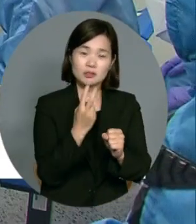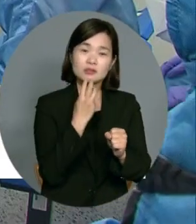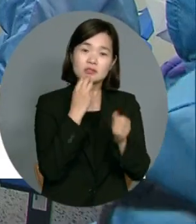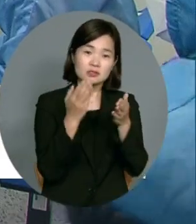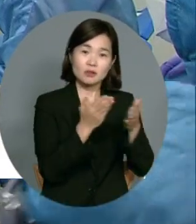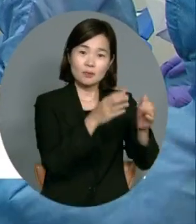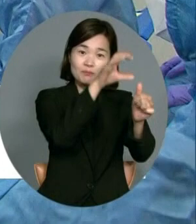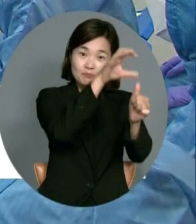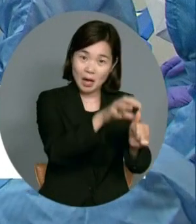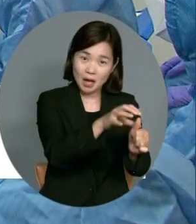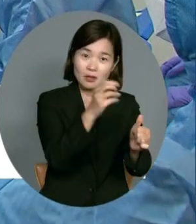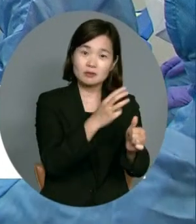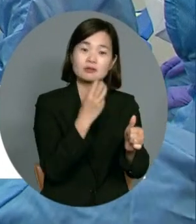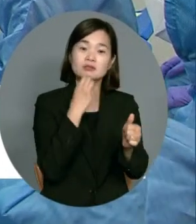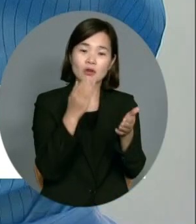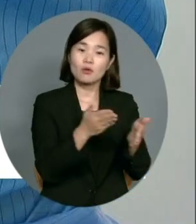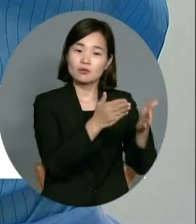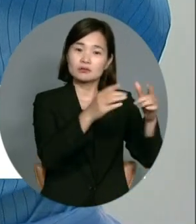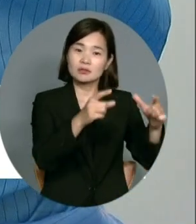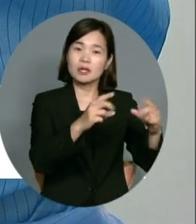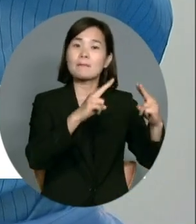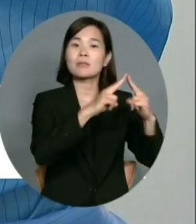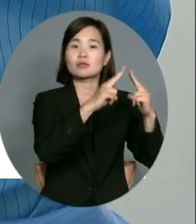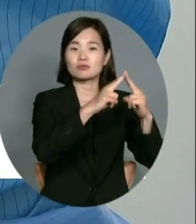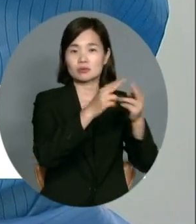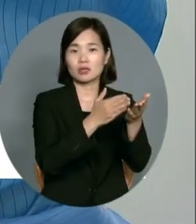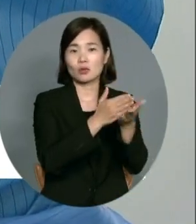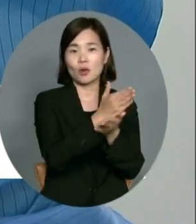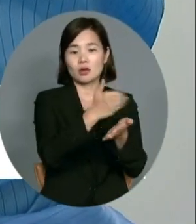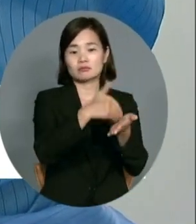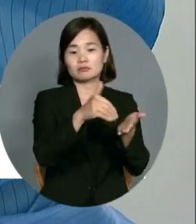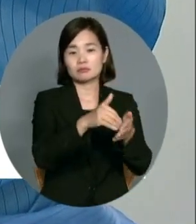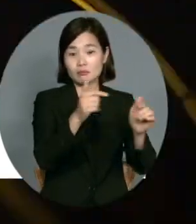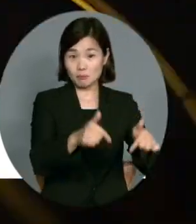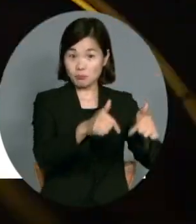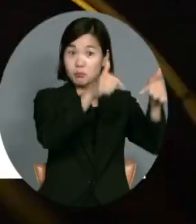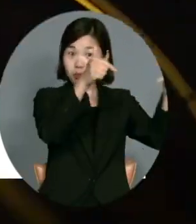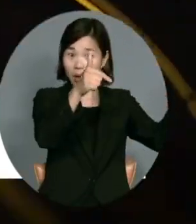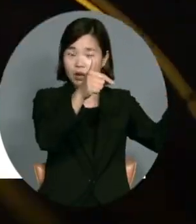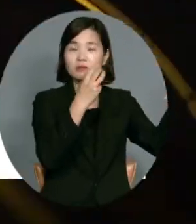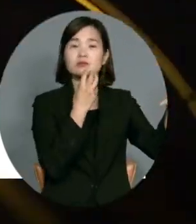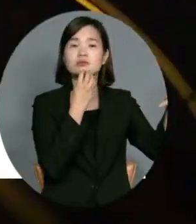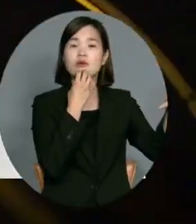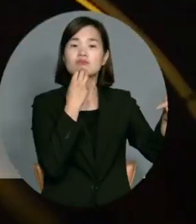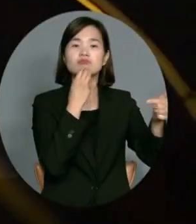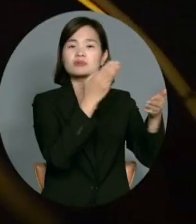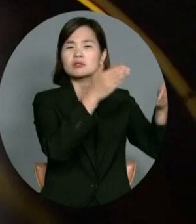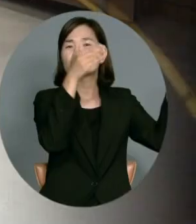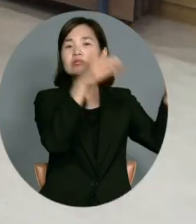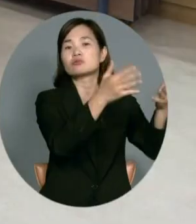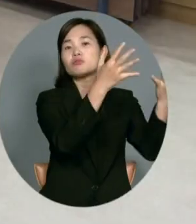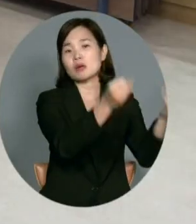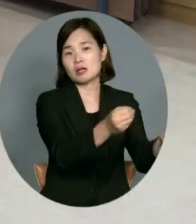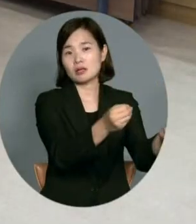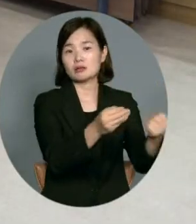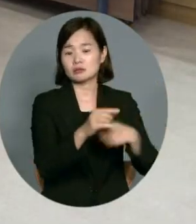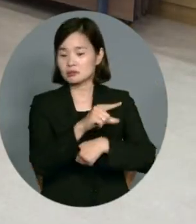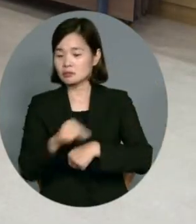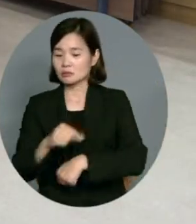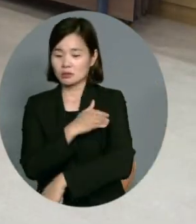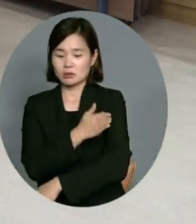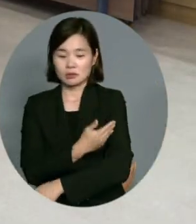대학의 반도체 관련 학과 증원 등 오히려 균형 발전과 정반대로 갔습니다.